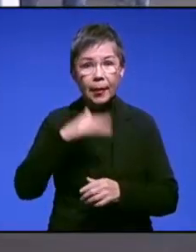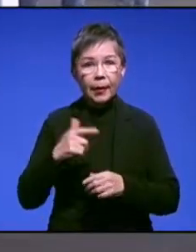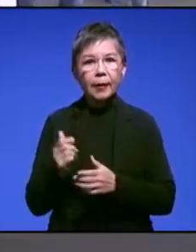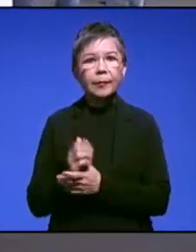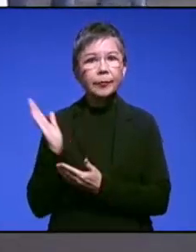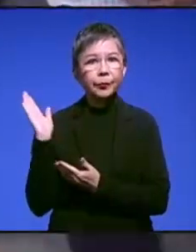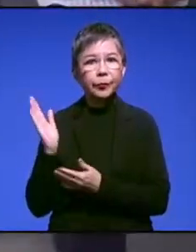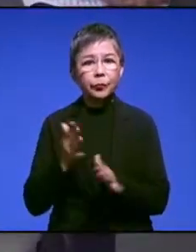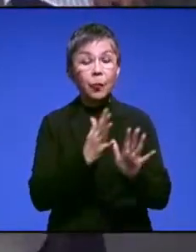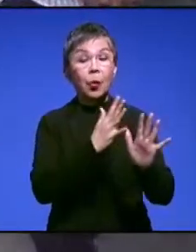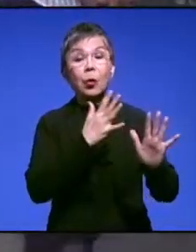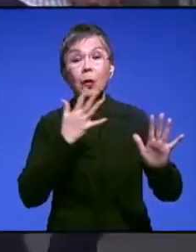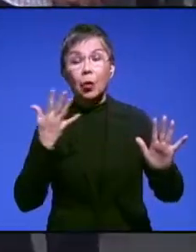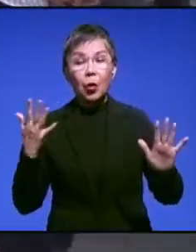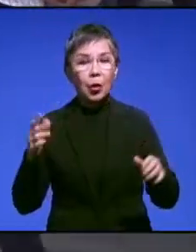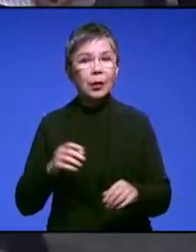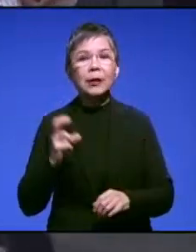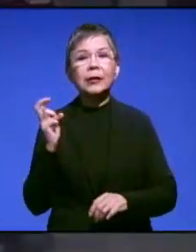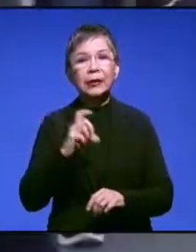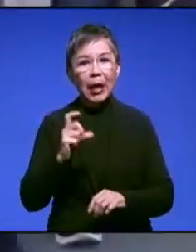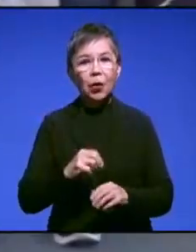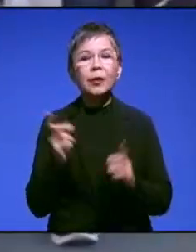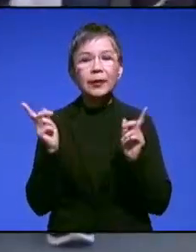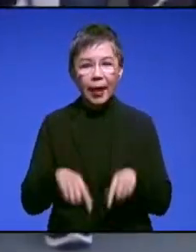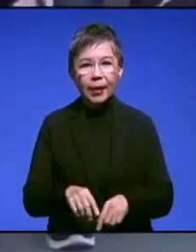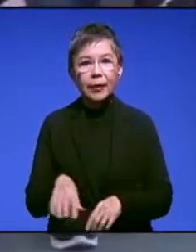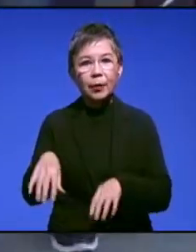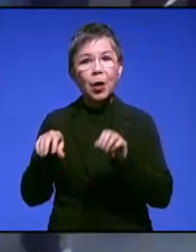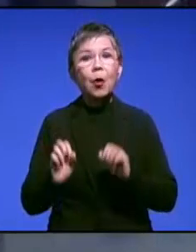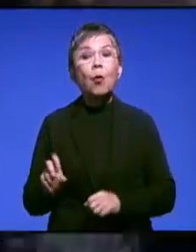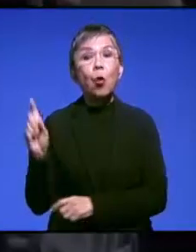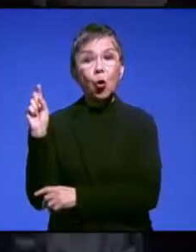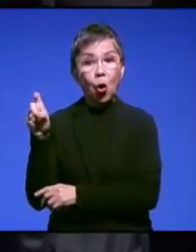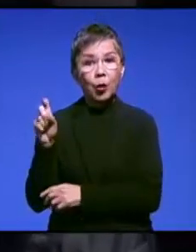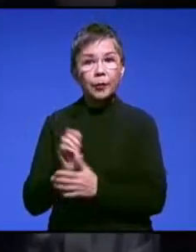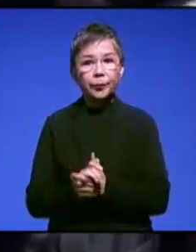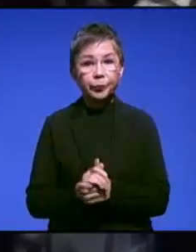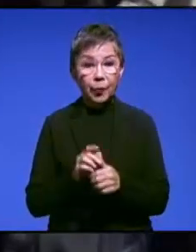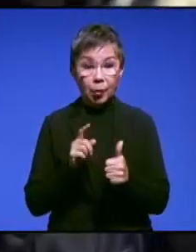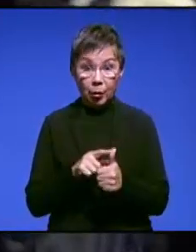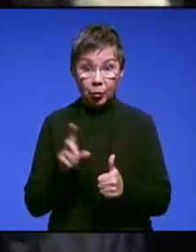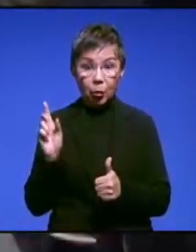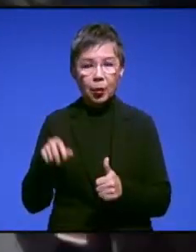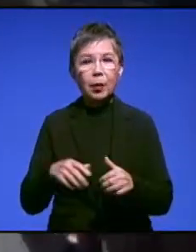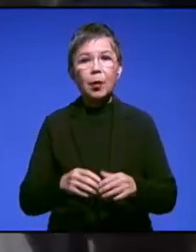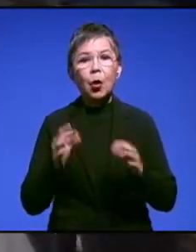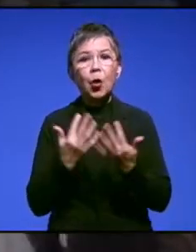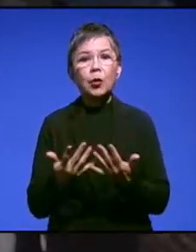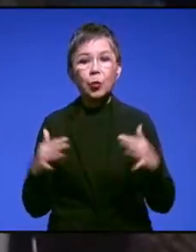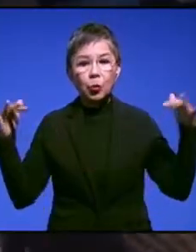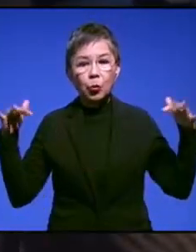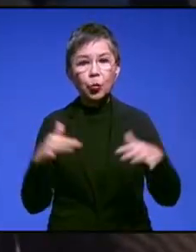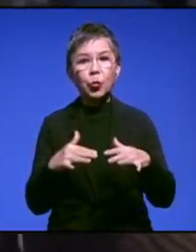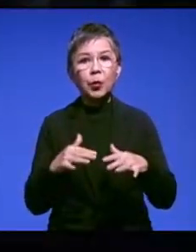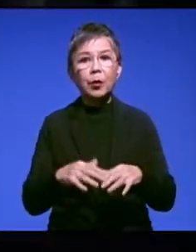Pagi tadi, antrian panjang calon pengguna komuter lain kembali terjadi di stasiun Bogor. Selain di stasiun, warga pun memadati halte